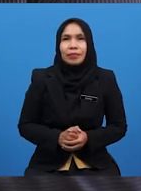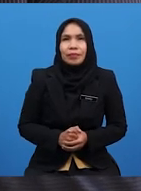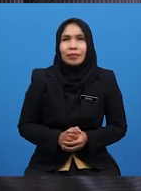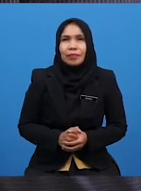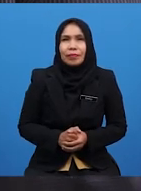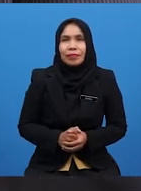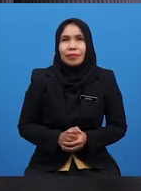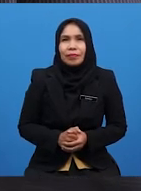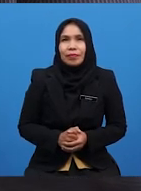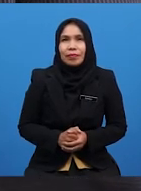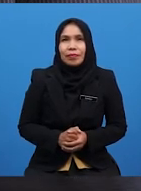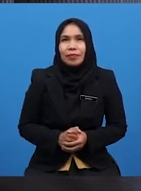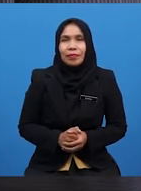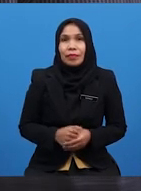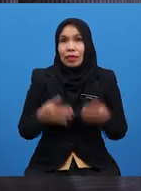Hotel